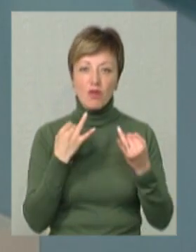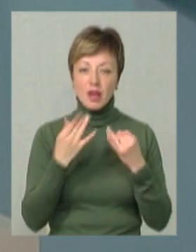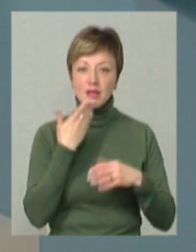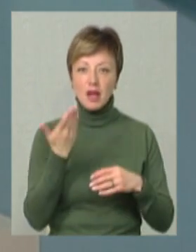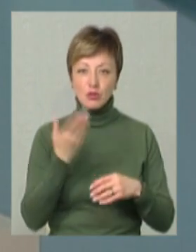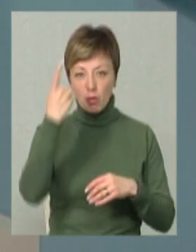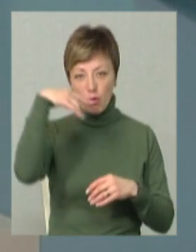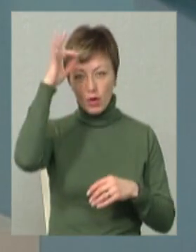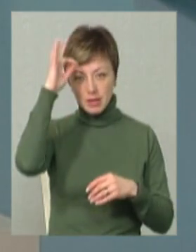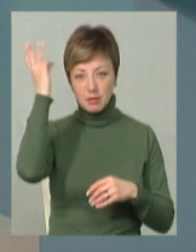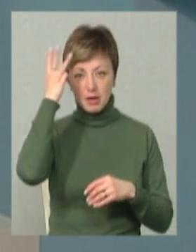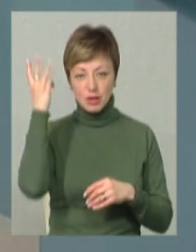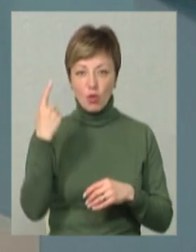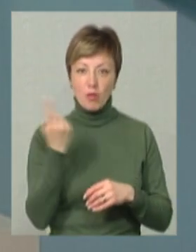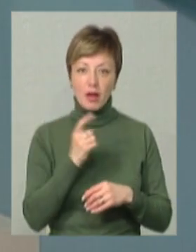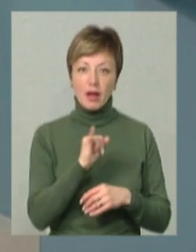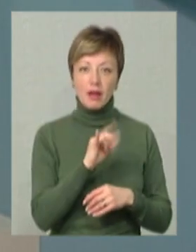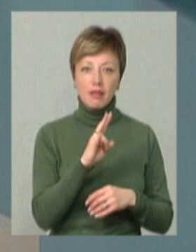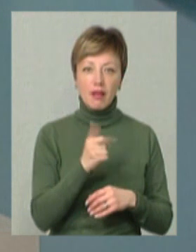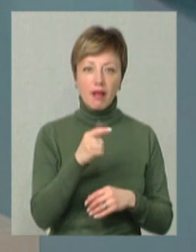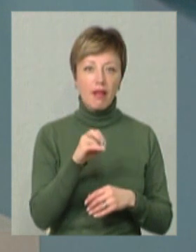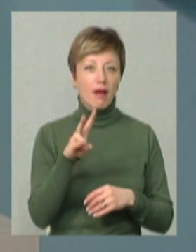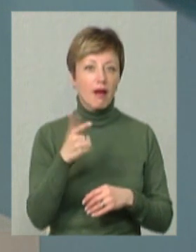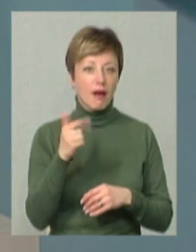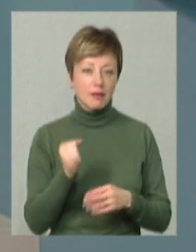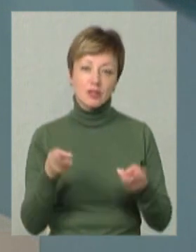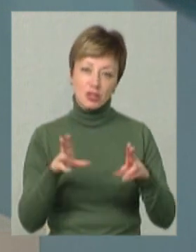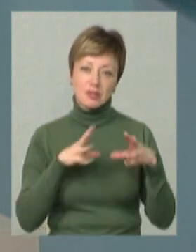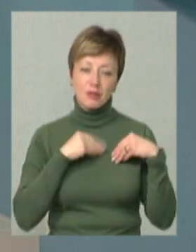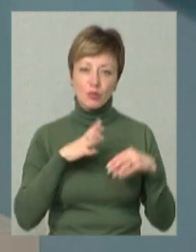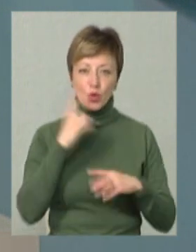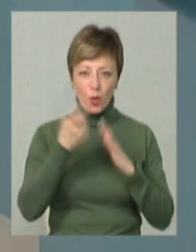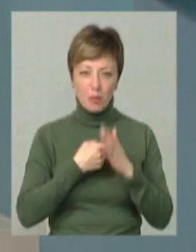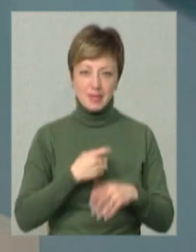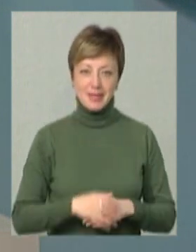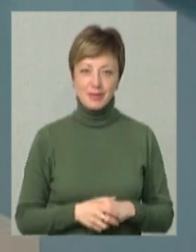речницею поліції Хмельниччини Інною Глегою. Залишайтесь Суспільним та будьте обізнані.